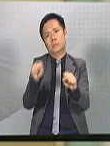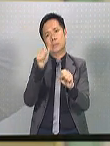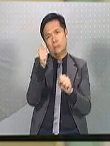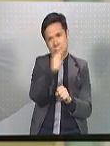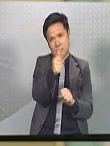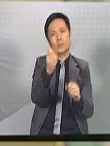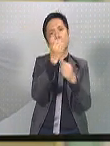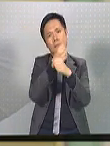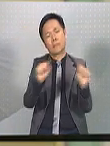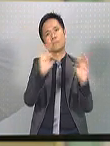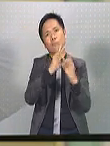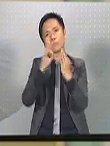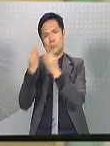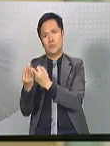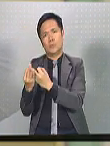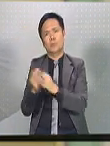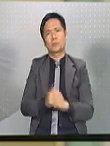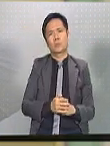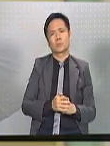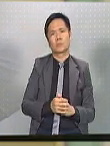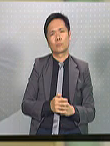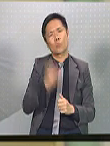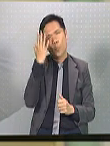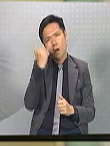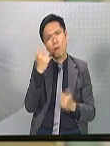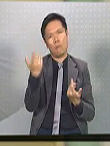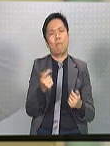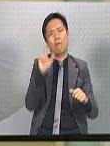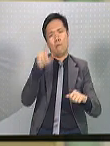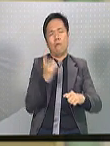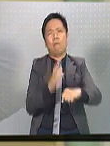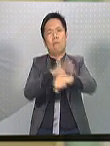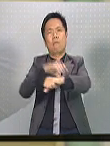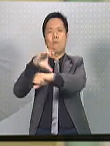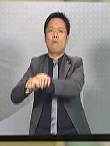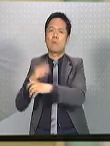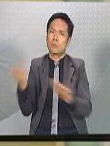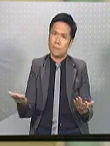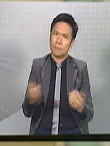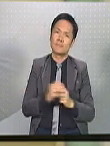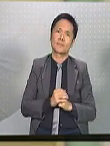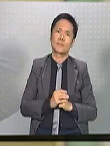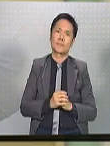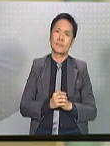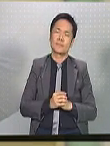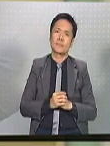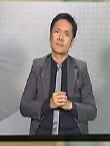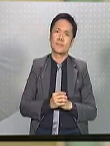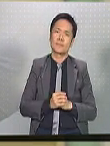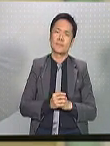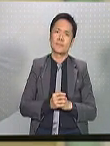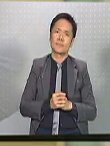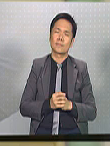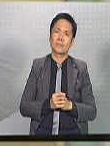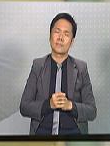Tidak perlulah sehingga sampai berlaku tangkapan dan sebagai truk hal ini juga kita